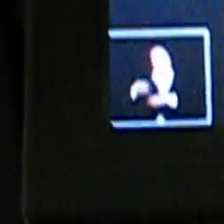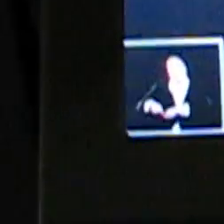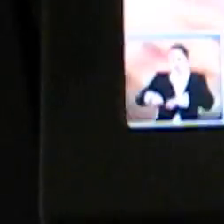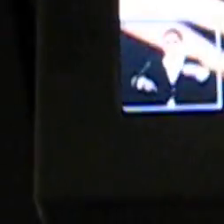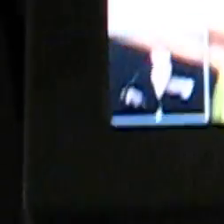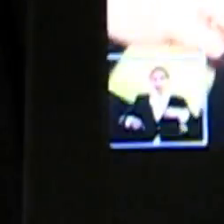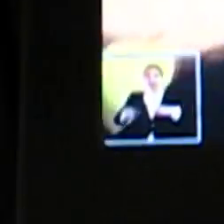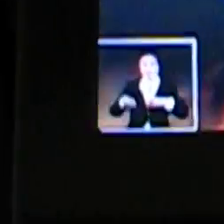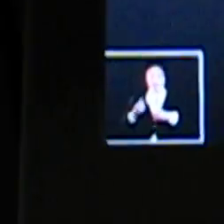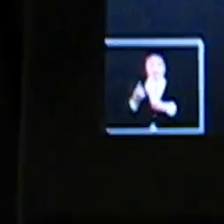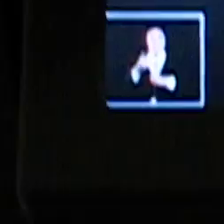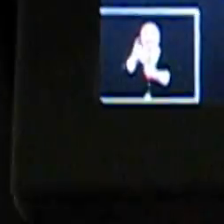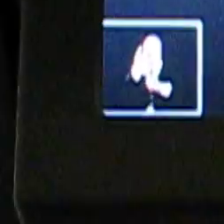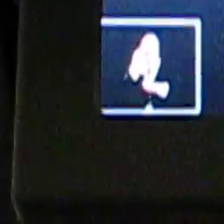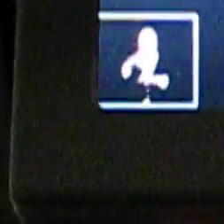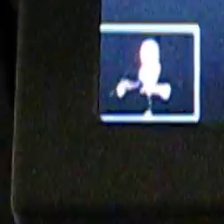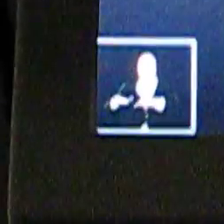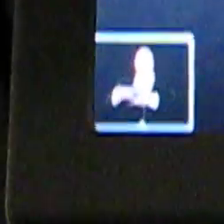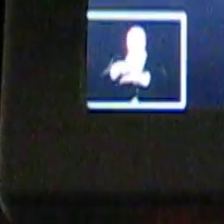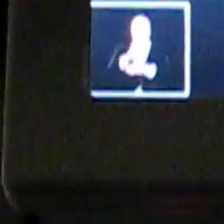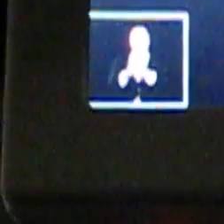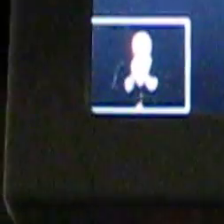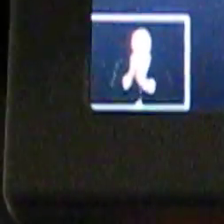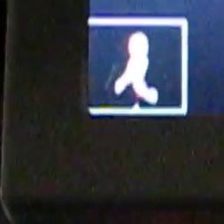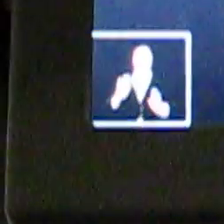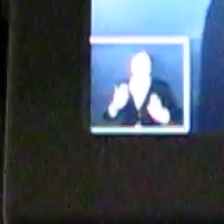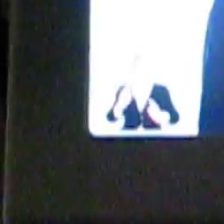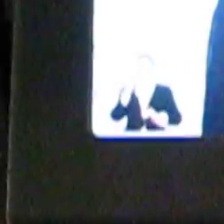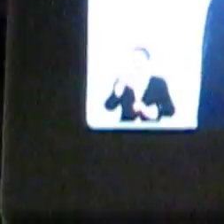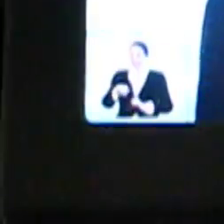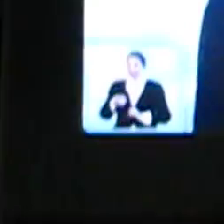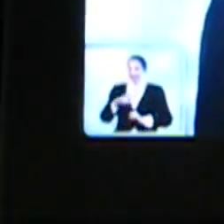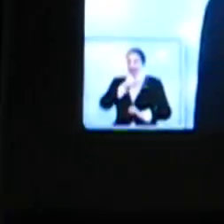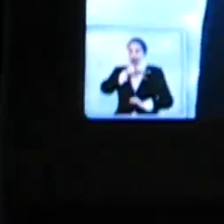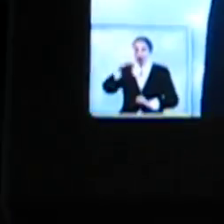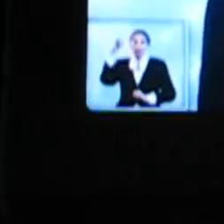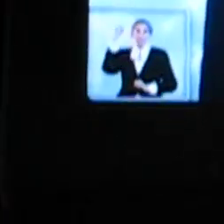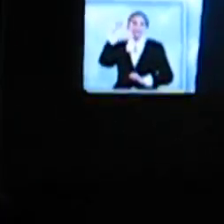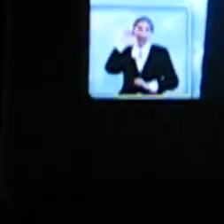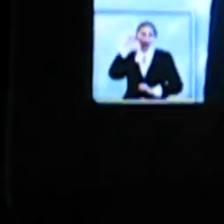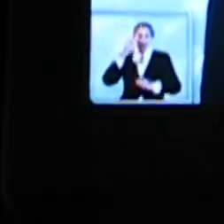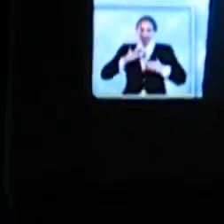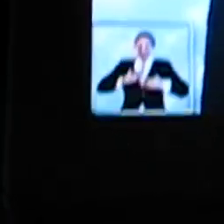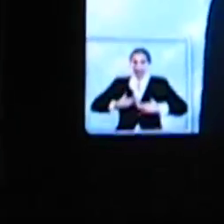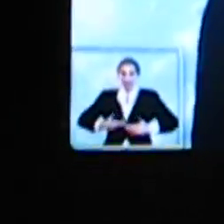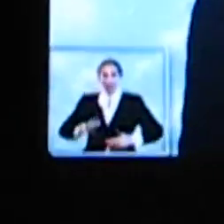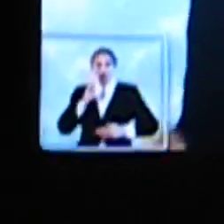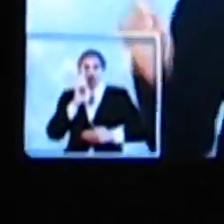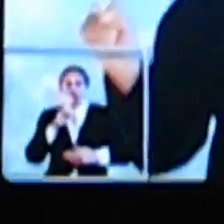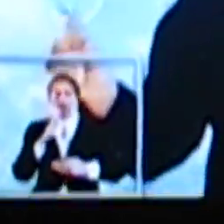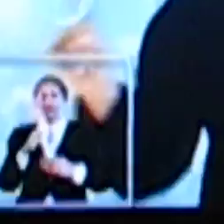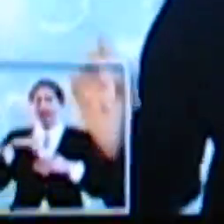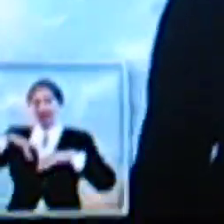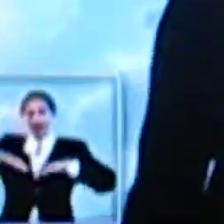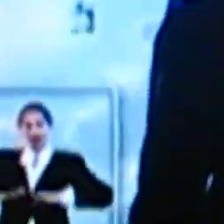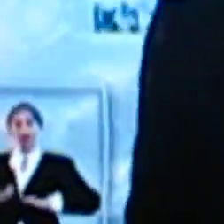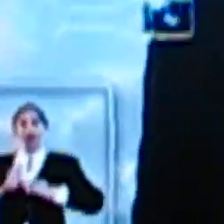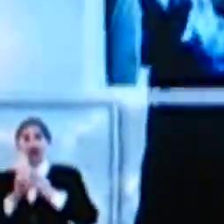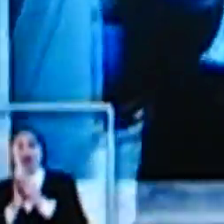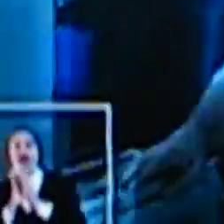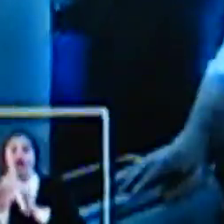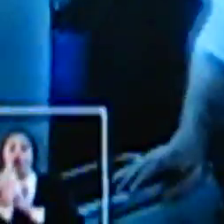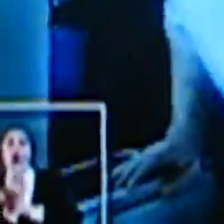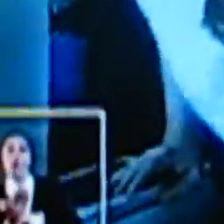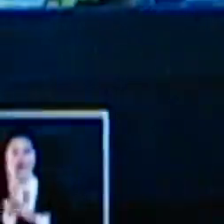البطارية، ولن يتم ذلك إلا في الماء. لمزيد من معلومات الأمان، برجاء مراجعة بطاقة